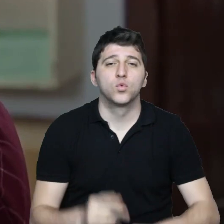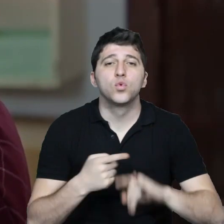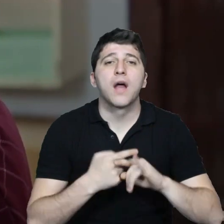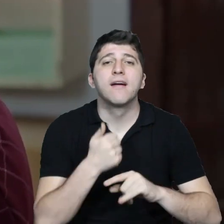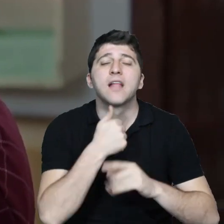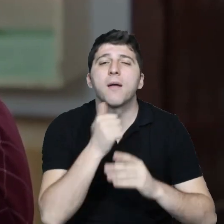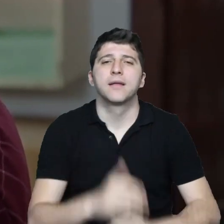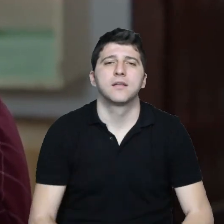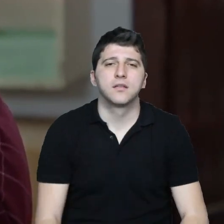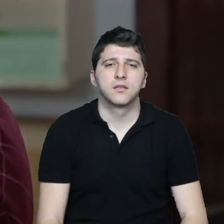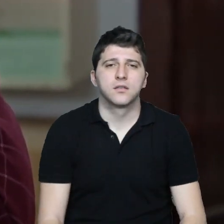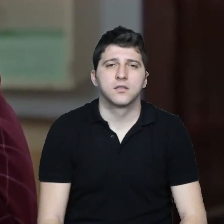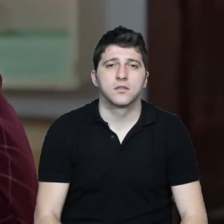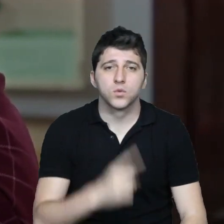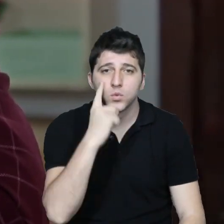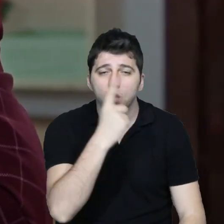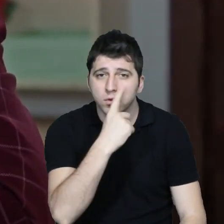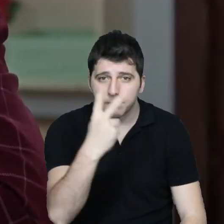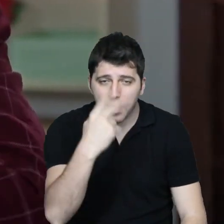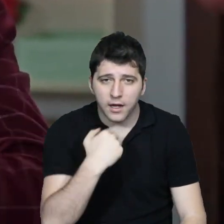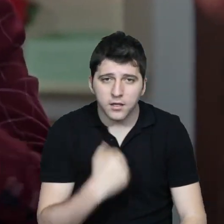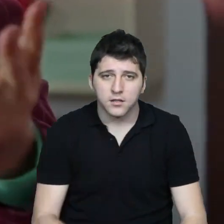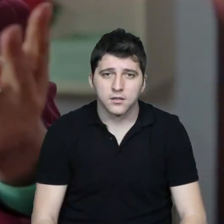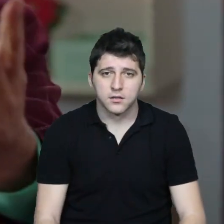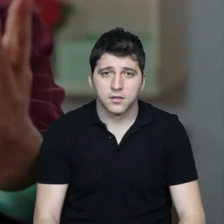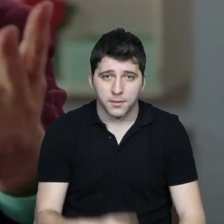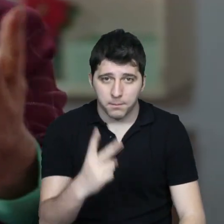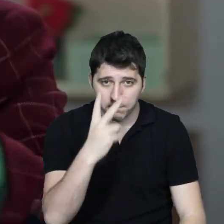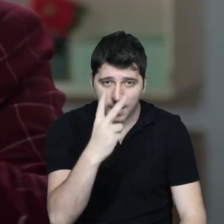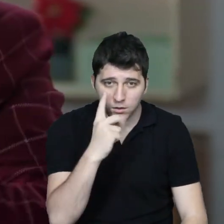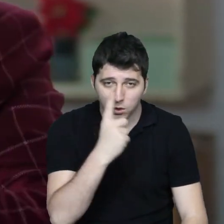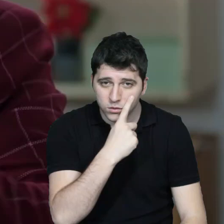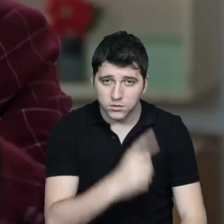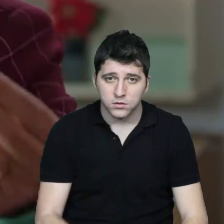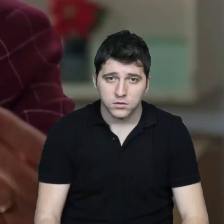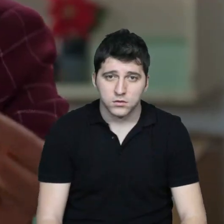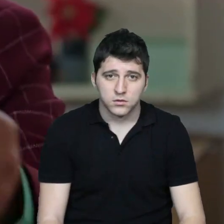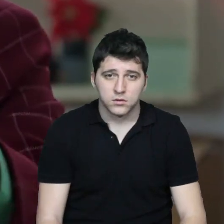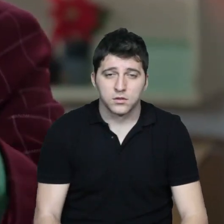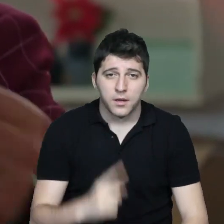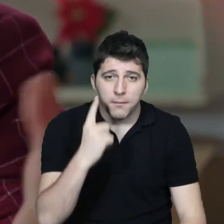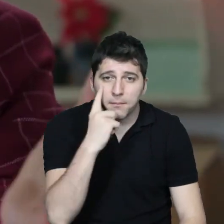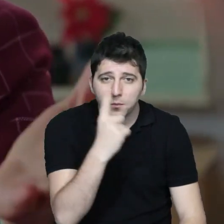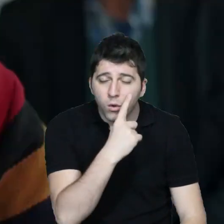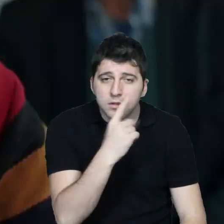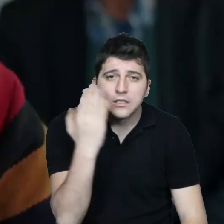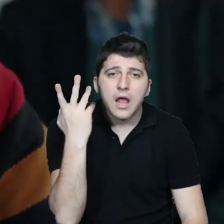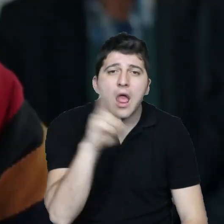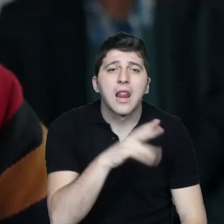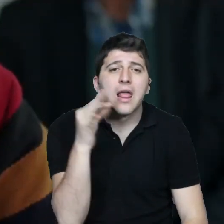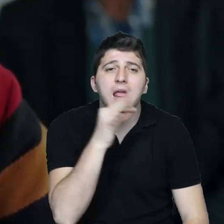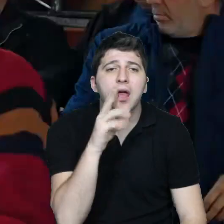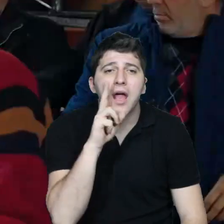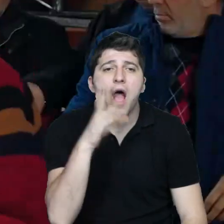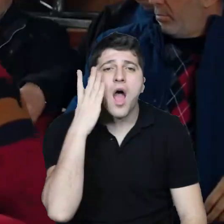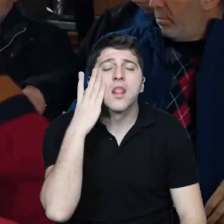abi. Gözlerime bak. Bak gözlerin kah kirek diyor. Gidicisin sen, anlamıyor